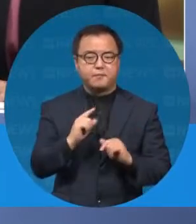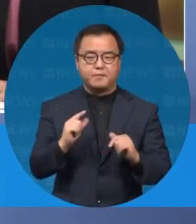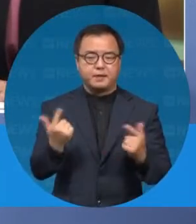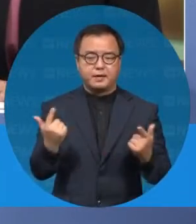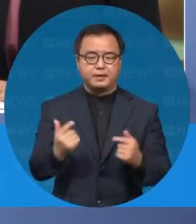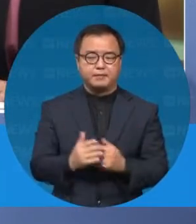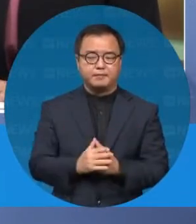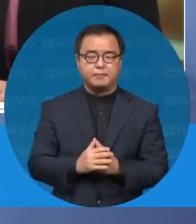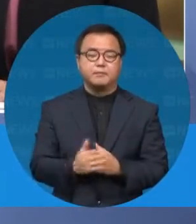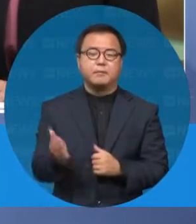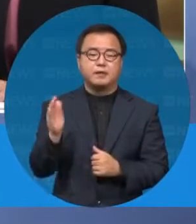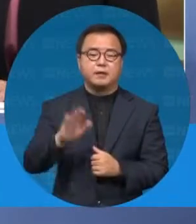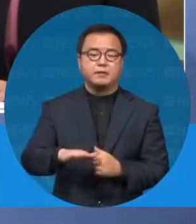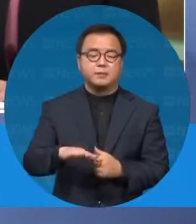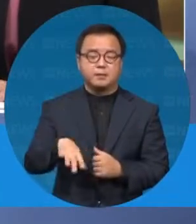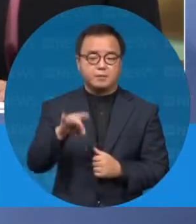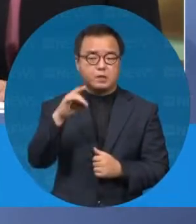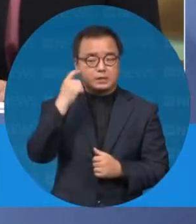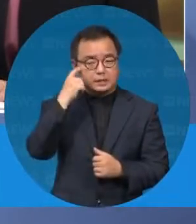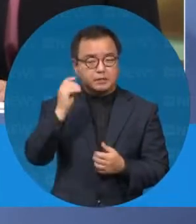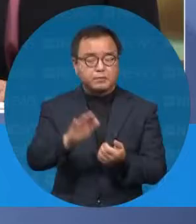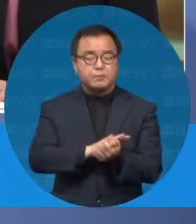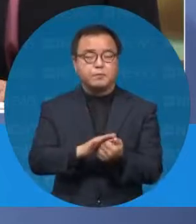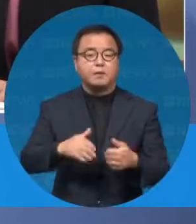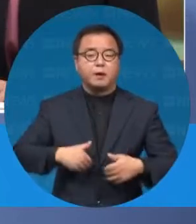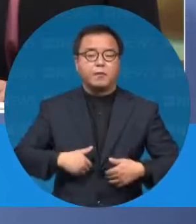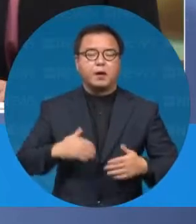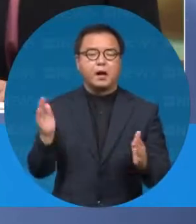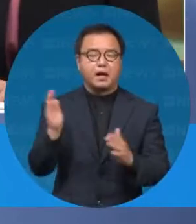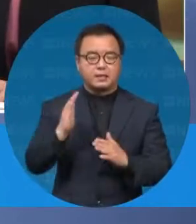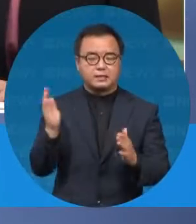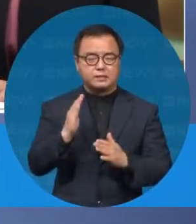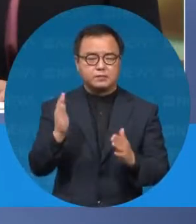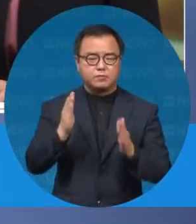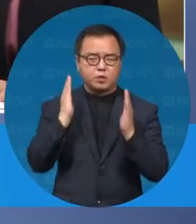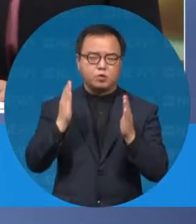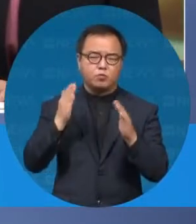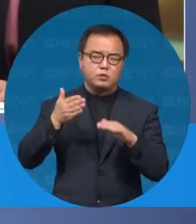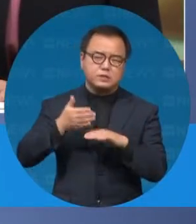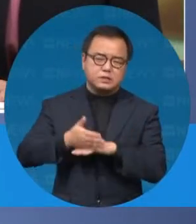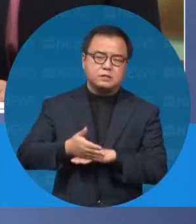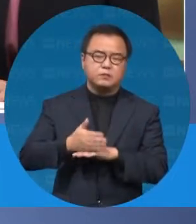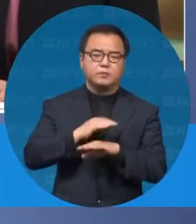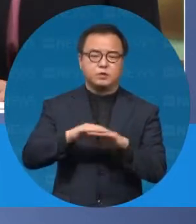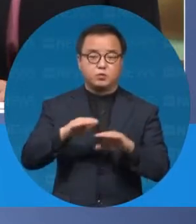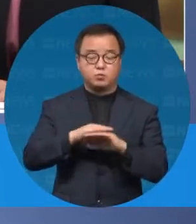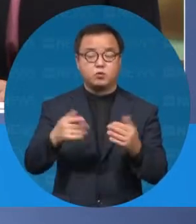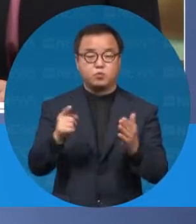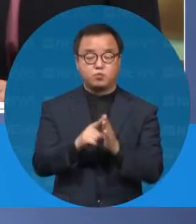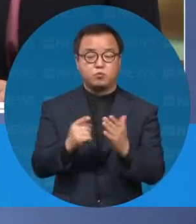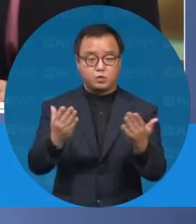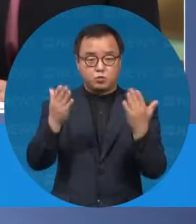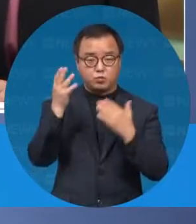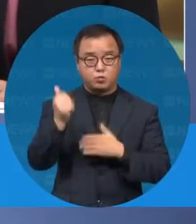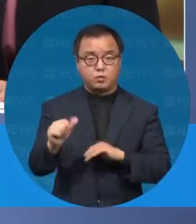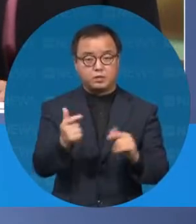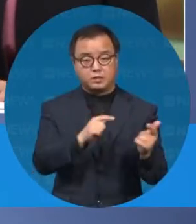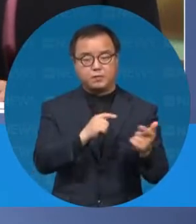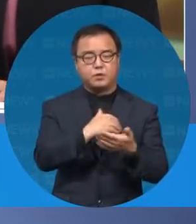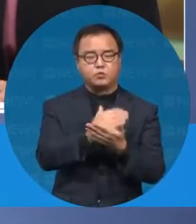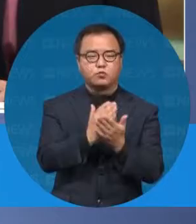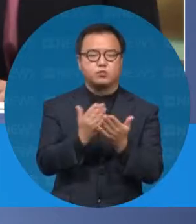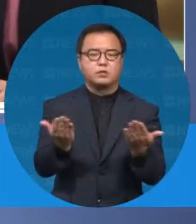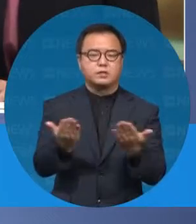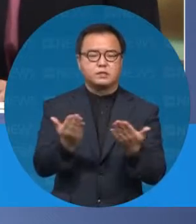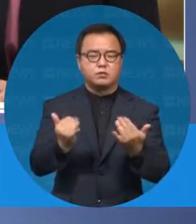우선적으로 고려해야 될 부분은 학생들의 학업 부진을 만회하는 일이기 때문에 교상 들이 다양한 종류의 직원을 채용하는